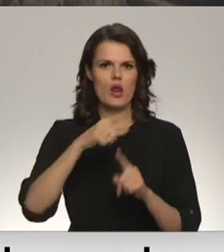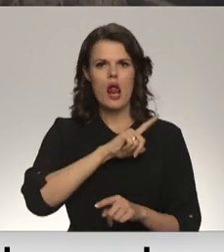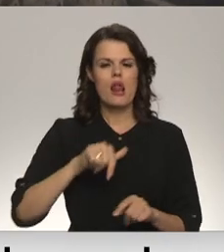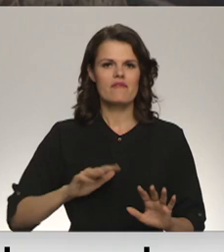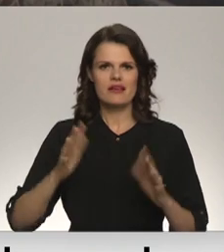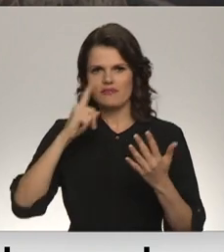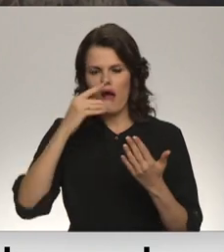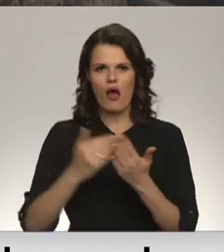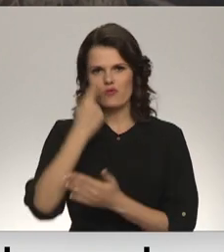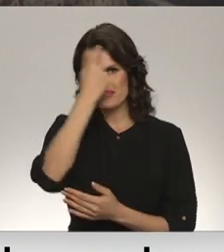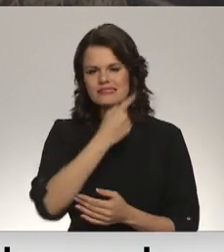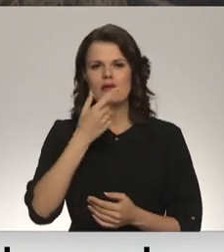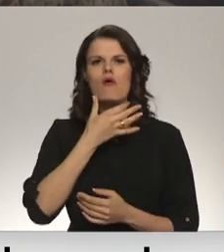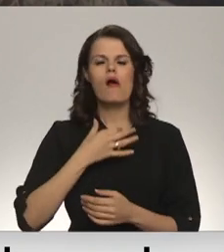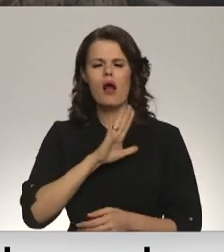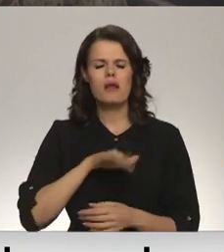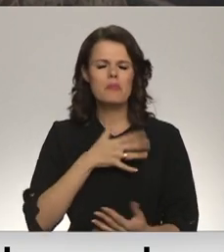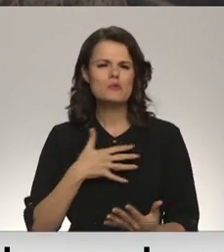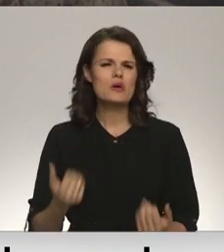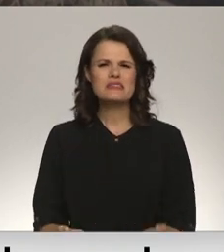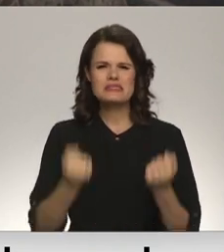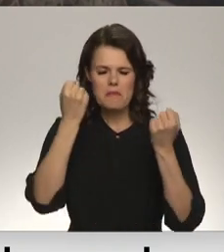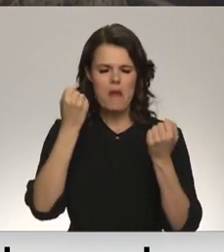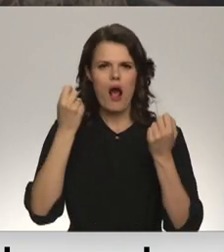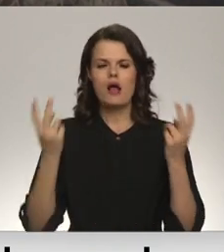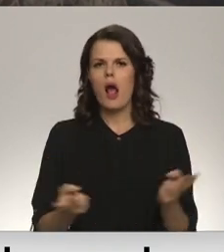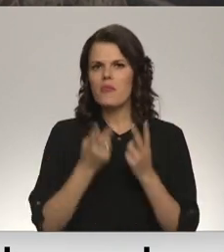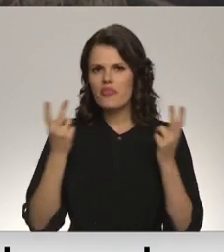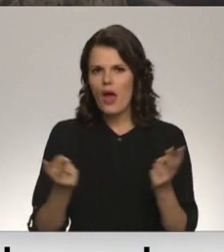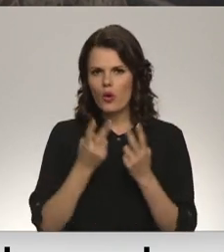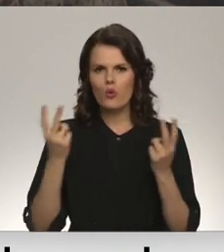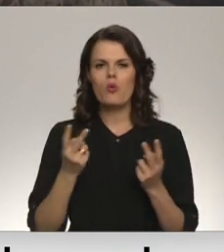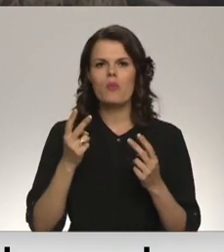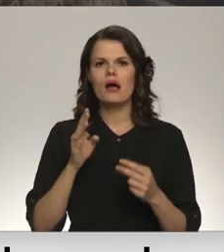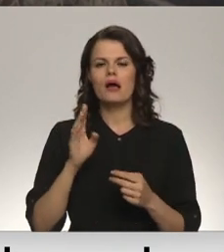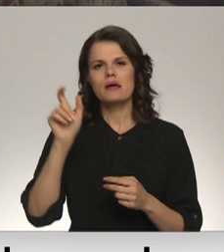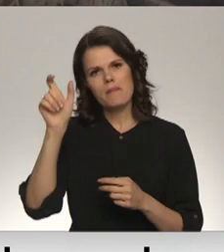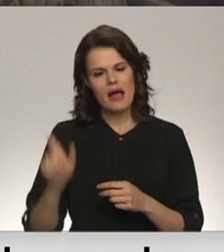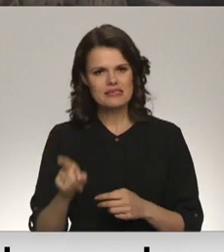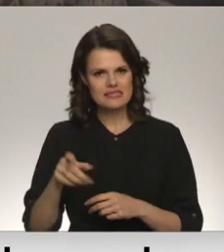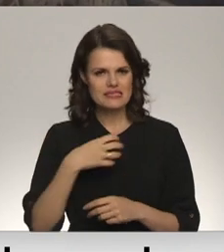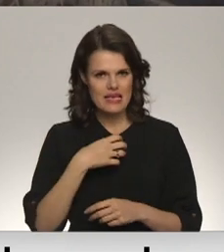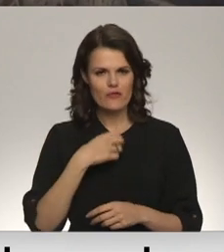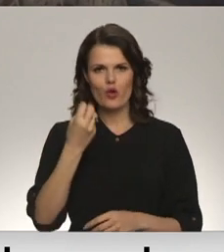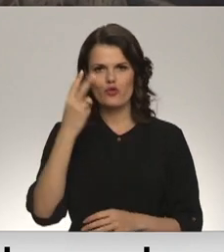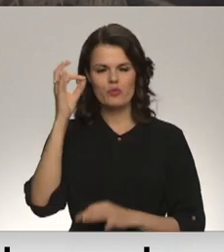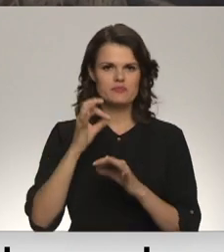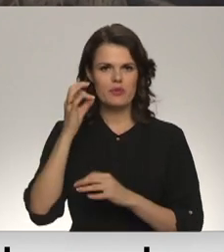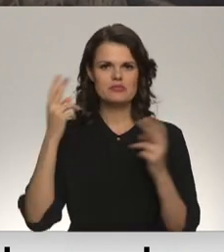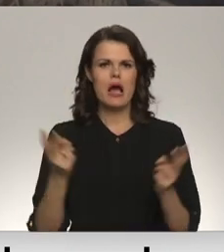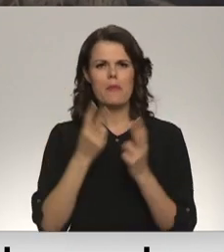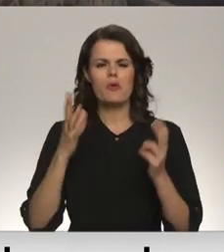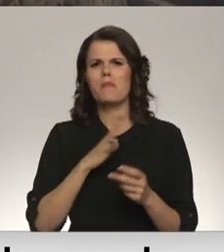izdevies atjaunot seju un kaklu pēc ļoti smaga un dziļa apdeguma. Pacienti 12% apdegumu guva